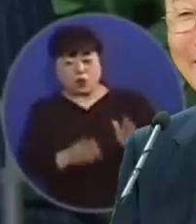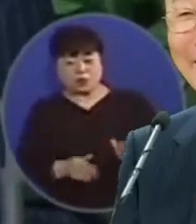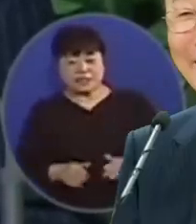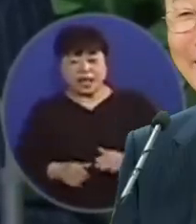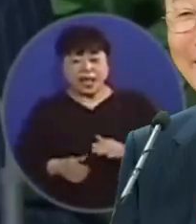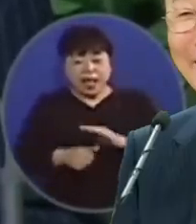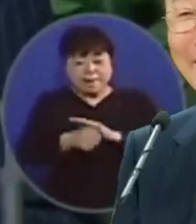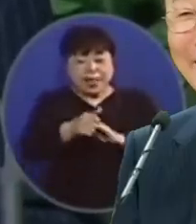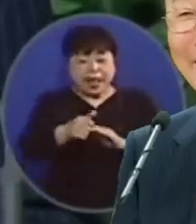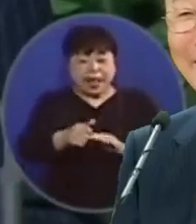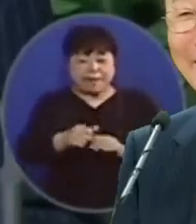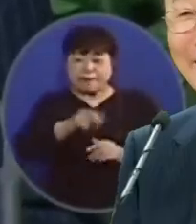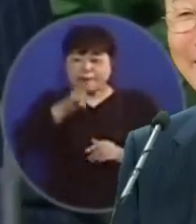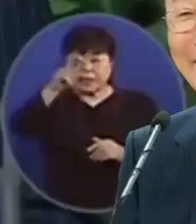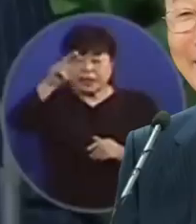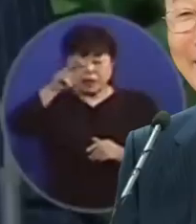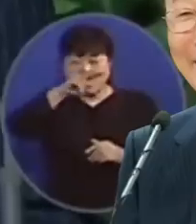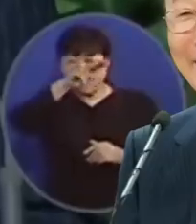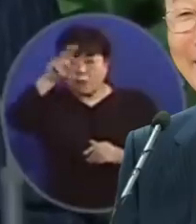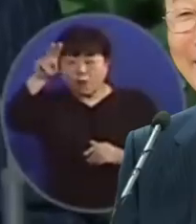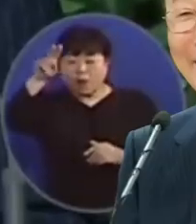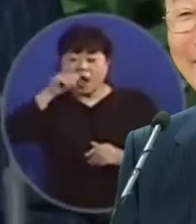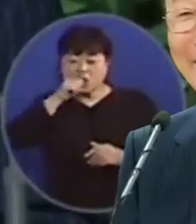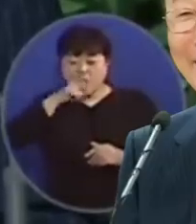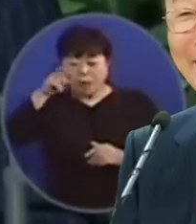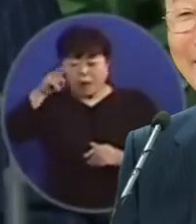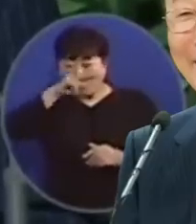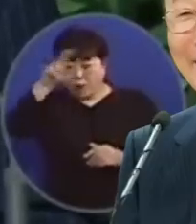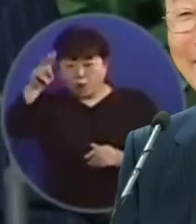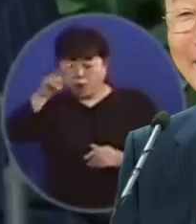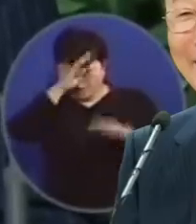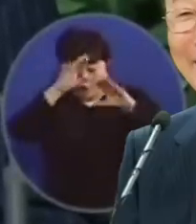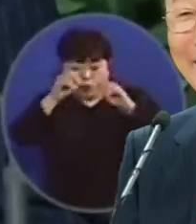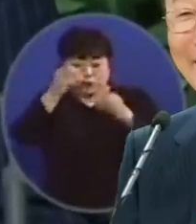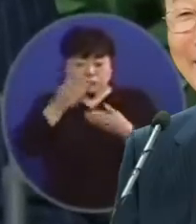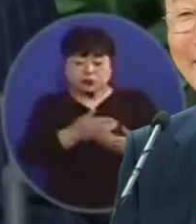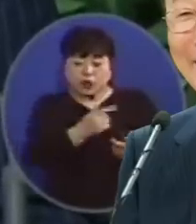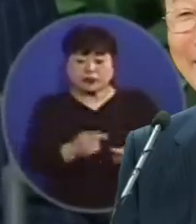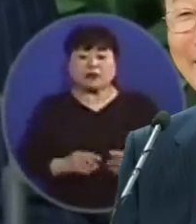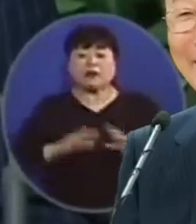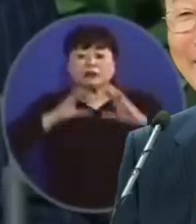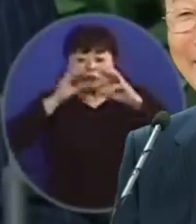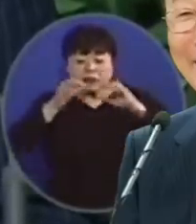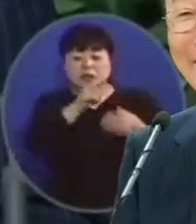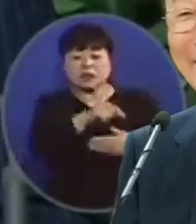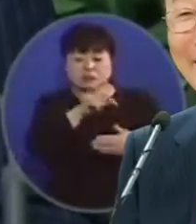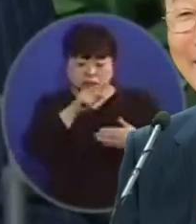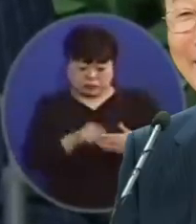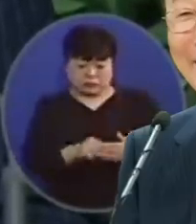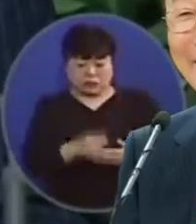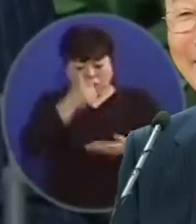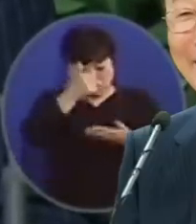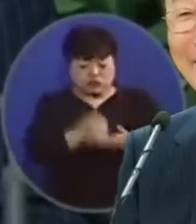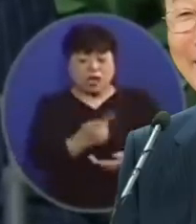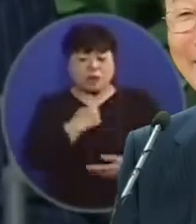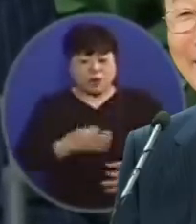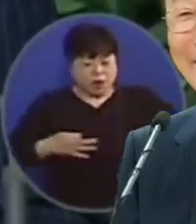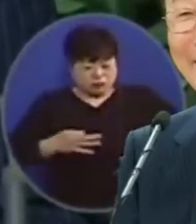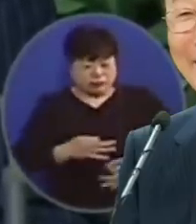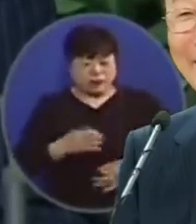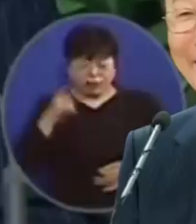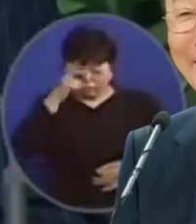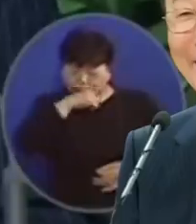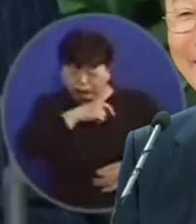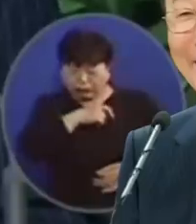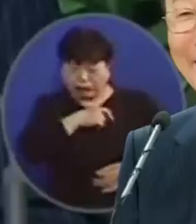매달은 그 노뱀을 쳐다보자 말자 다 나아버린 것처럼 세상에서 죄짓고 불의하고